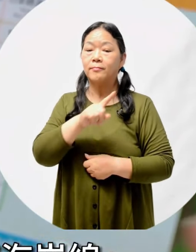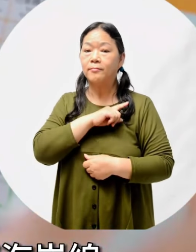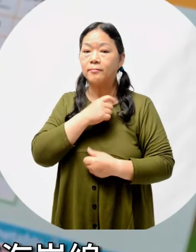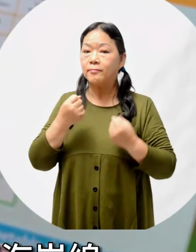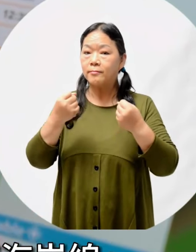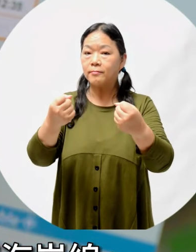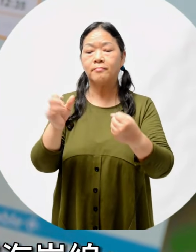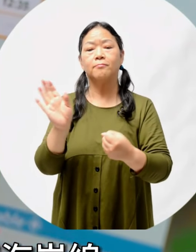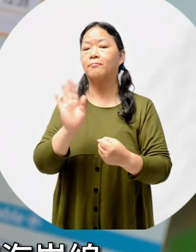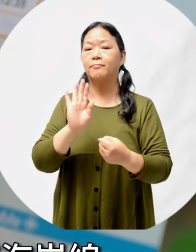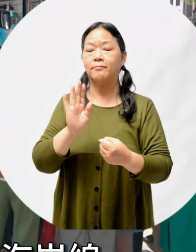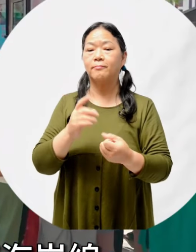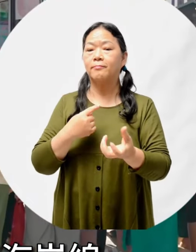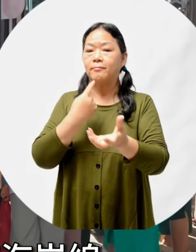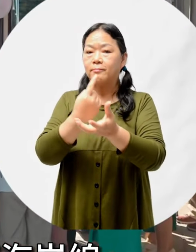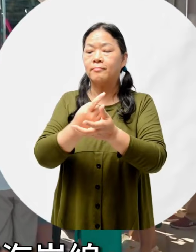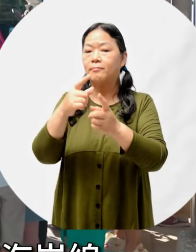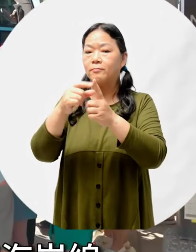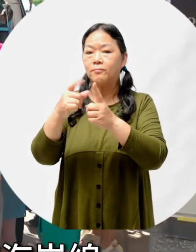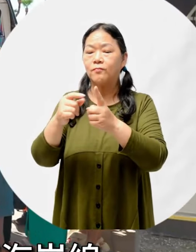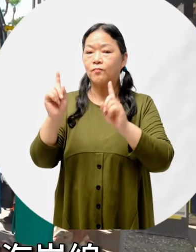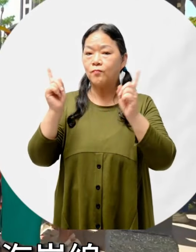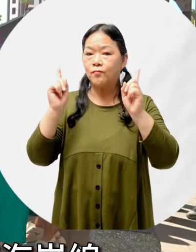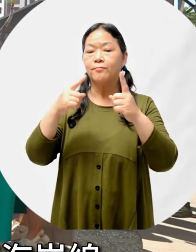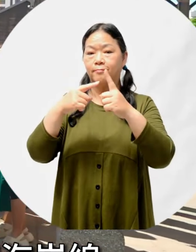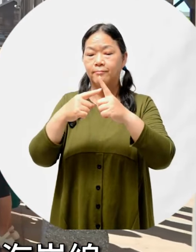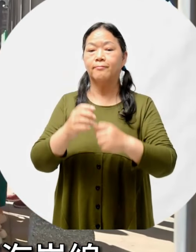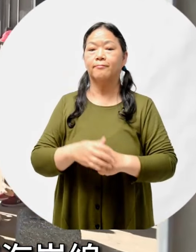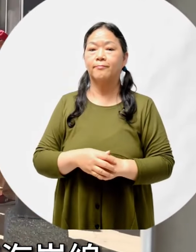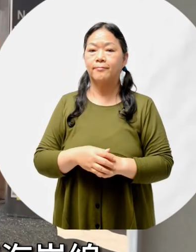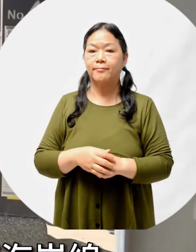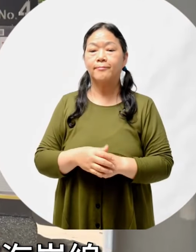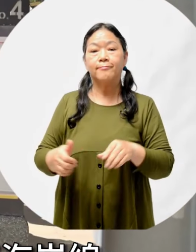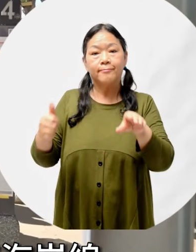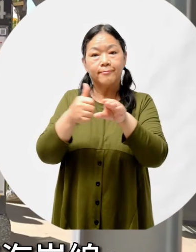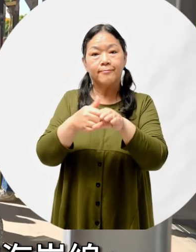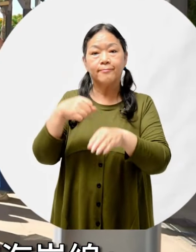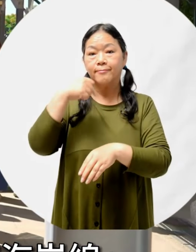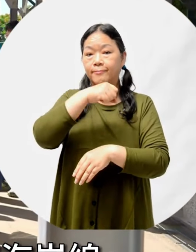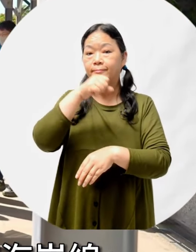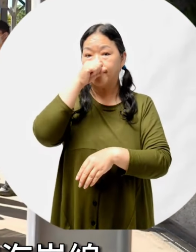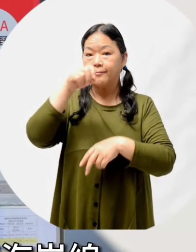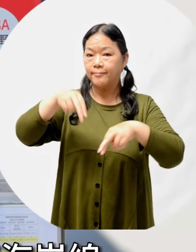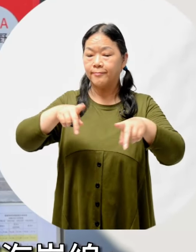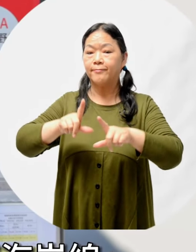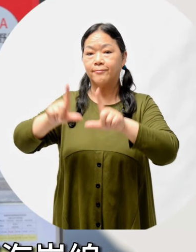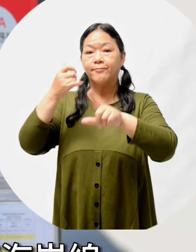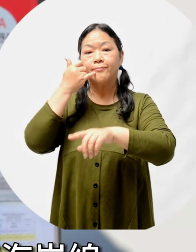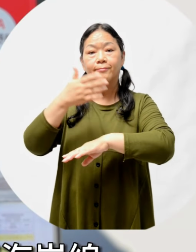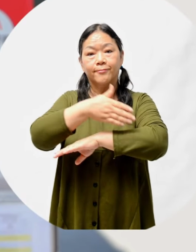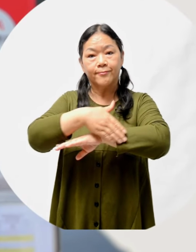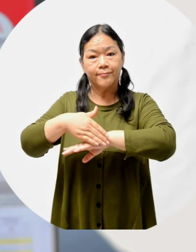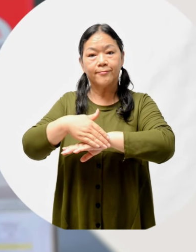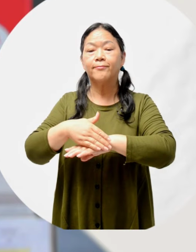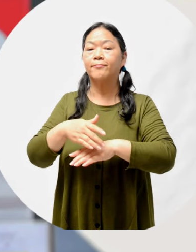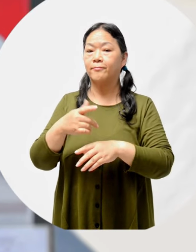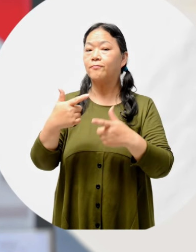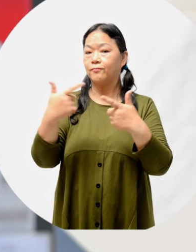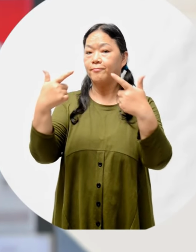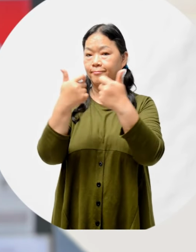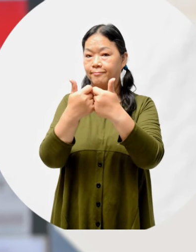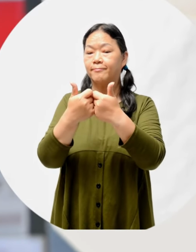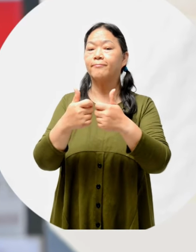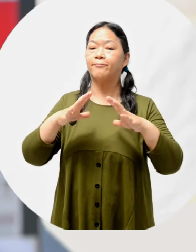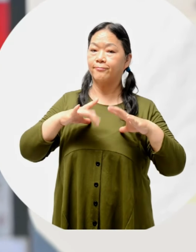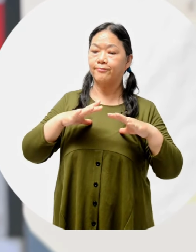想长途驾车、参加旅行团出游的旅客，搭乘台湾好行东部海岸线是最